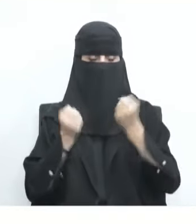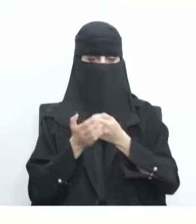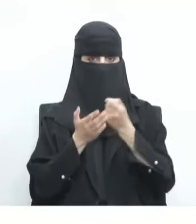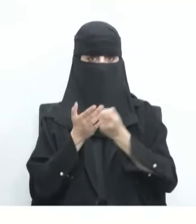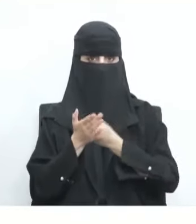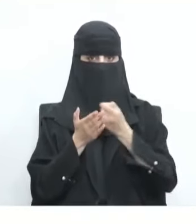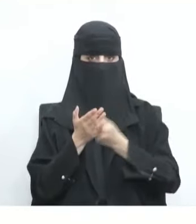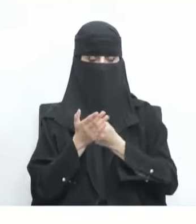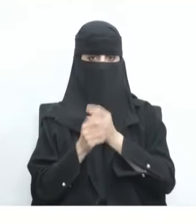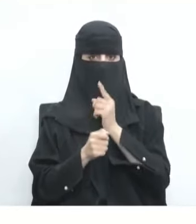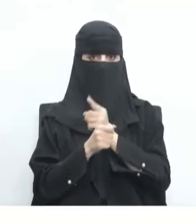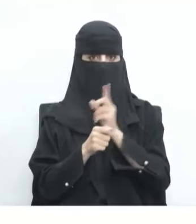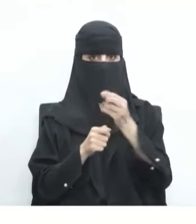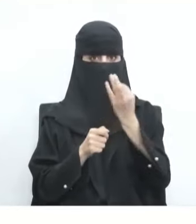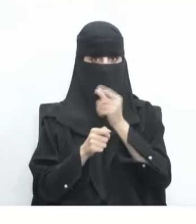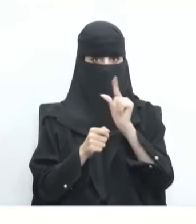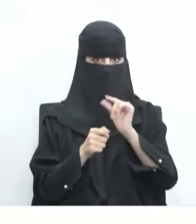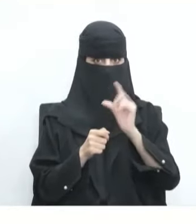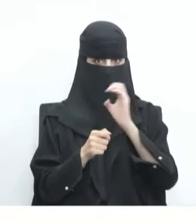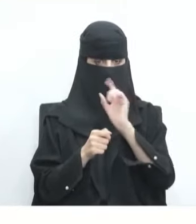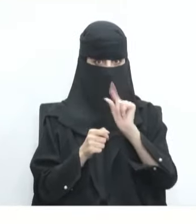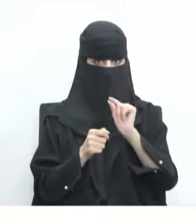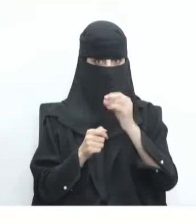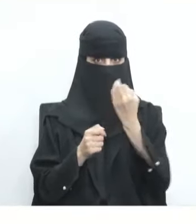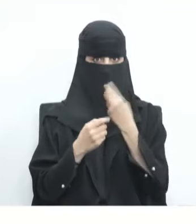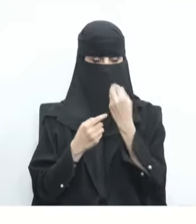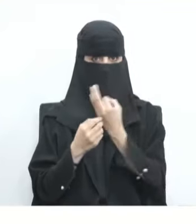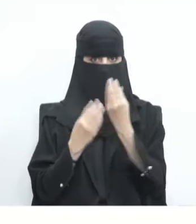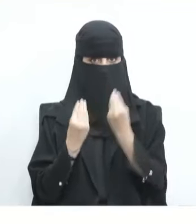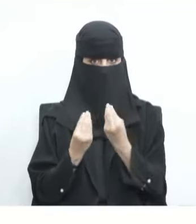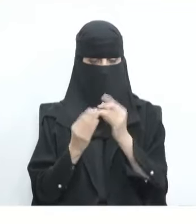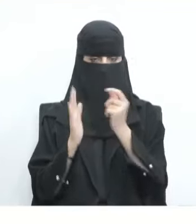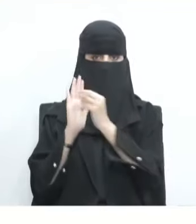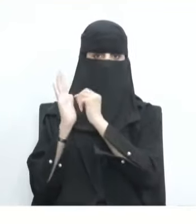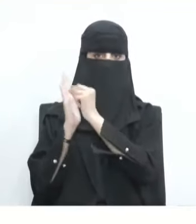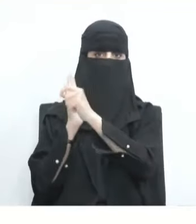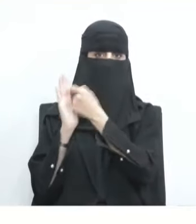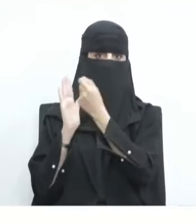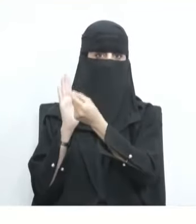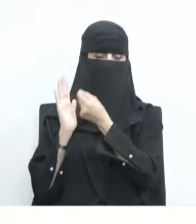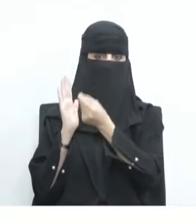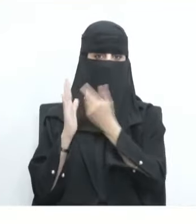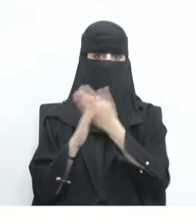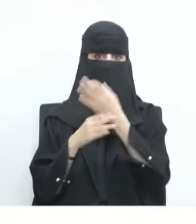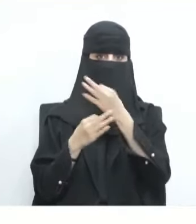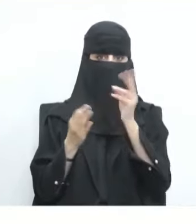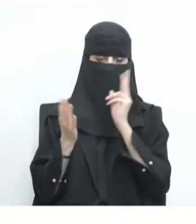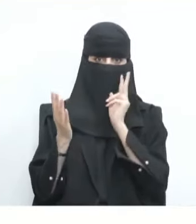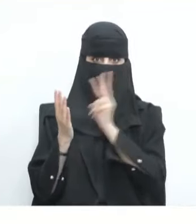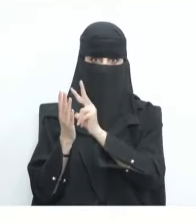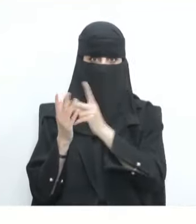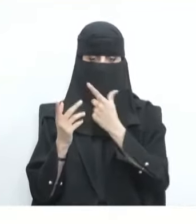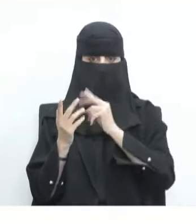منه على السبوره لتلفت انظارنا اليه وتحميلنا على الاتيان بمثله